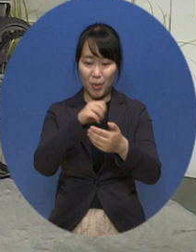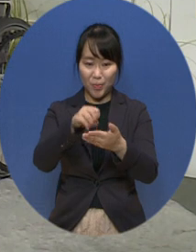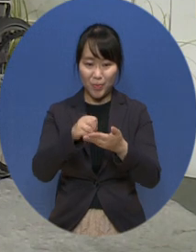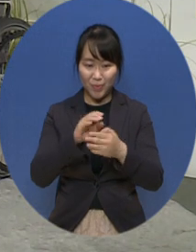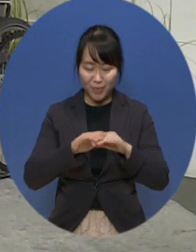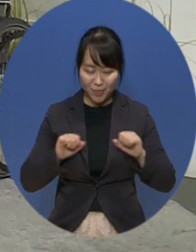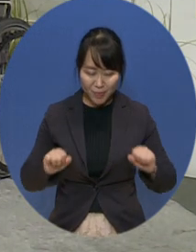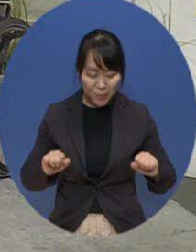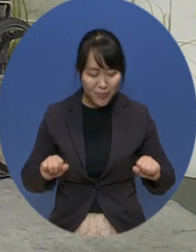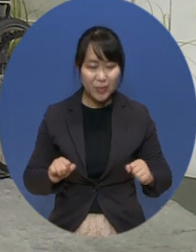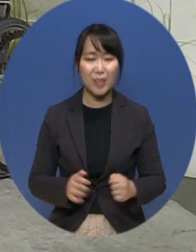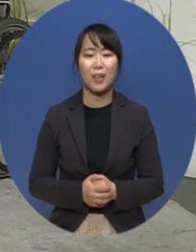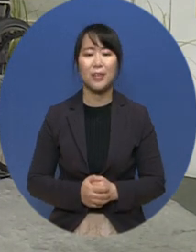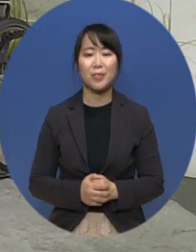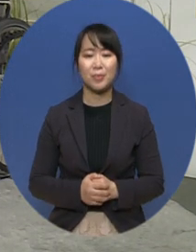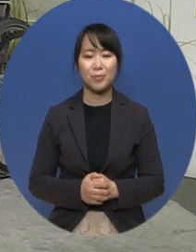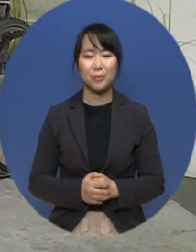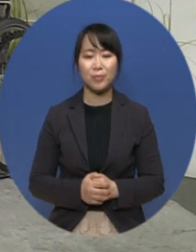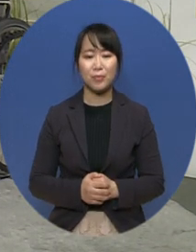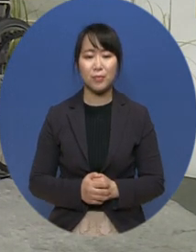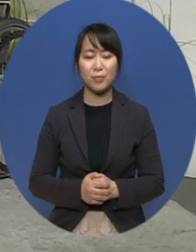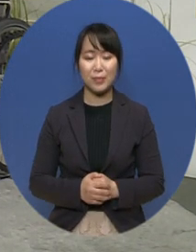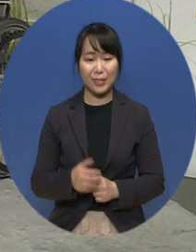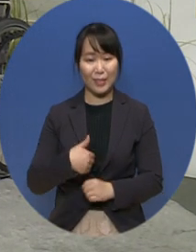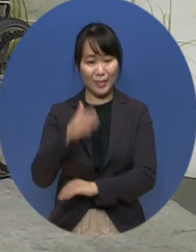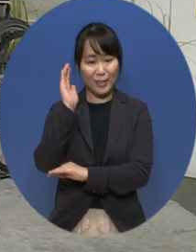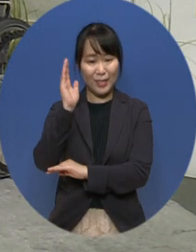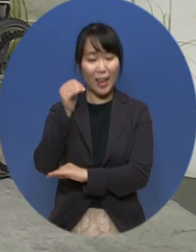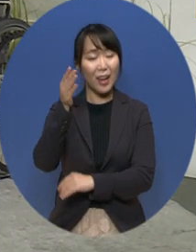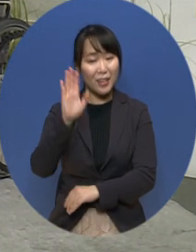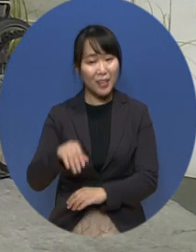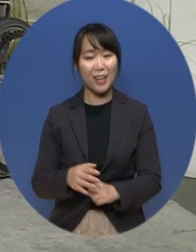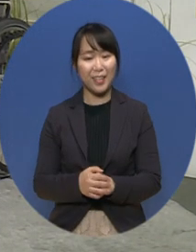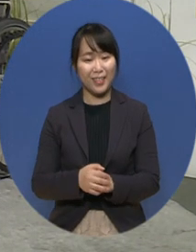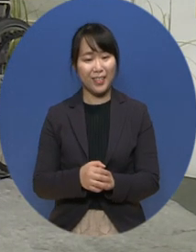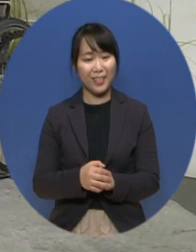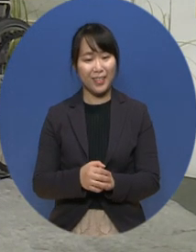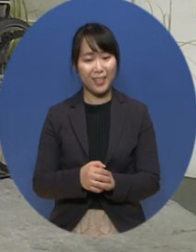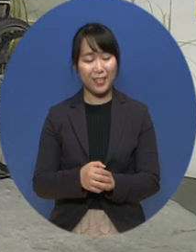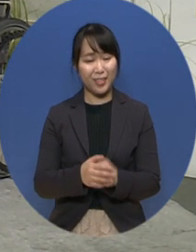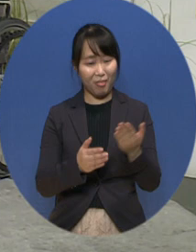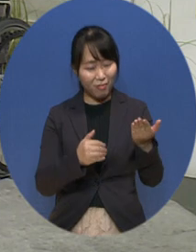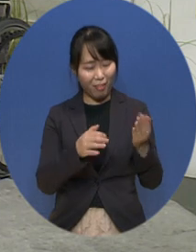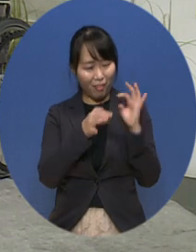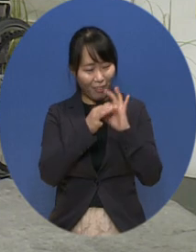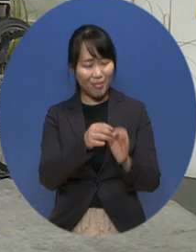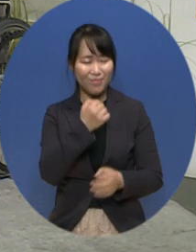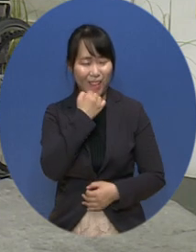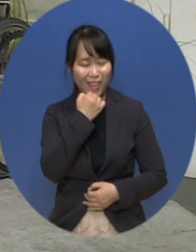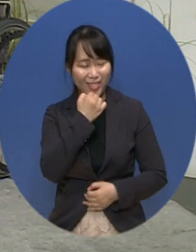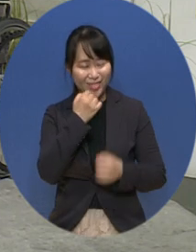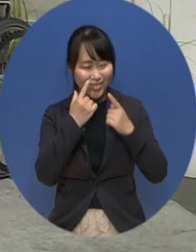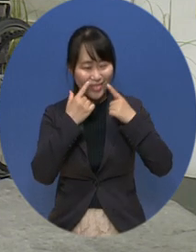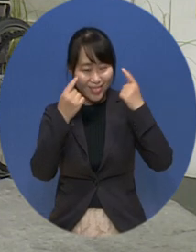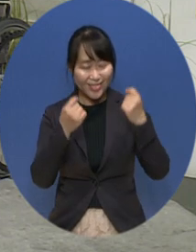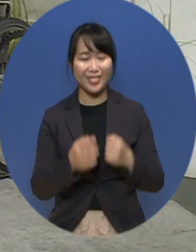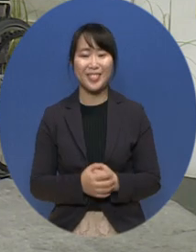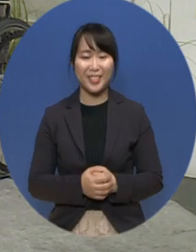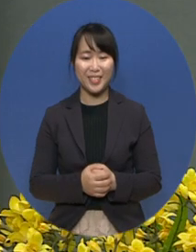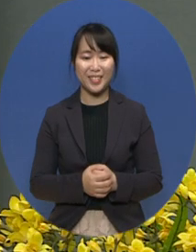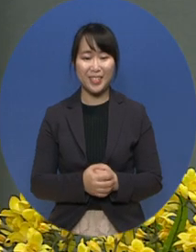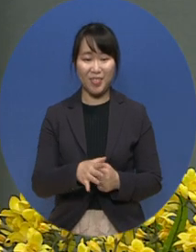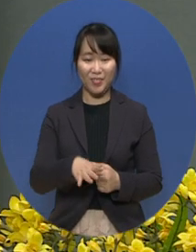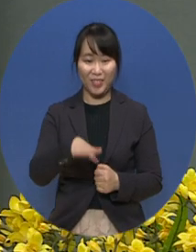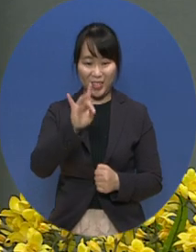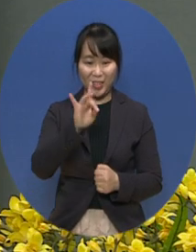예 안녕하세요 6 4 제가 멘트를 깨닫는데 이제 이상 이렇게 선택해서 웃고 계세요 4 먼저